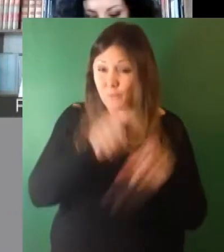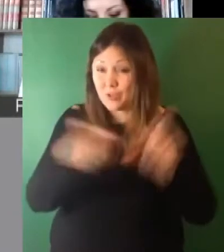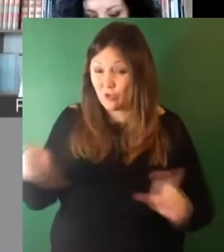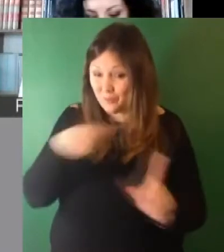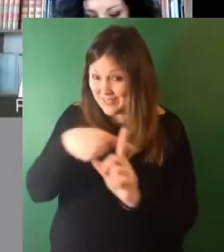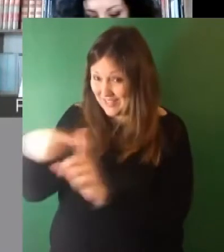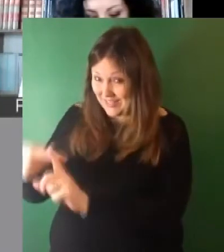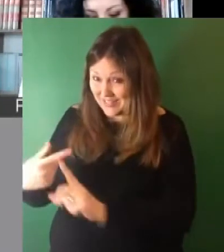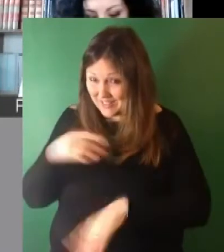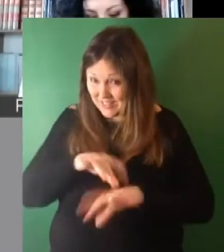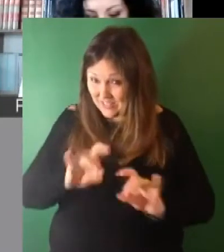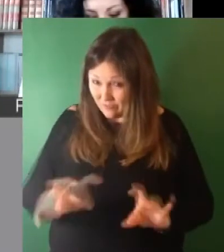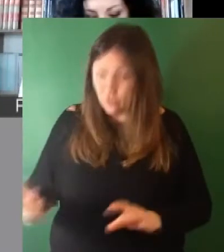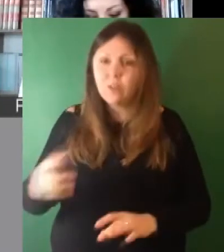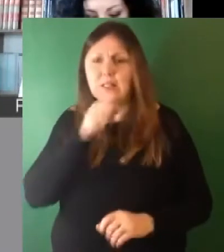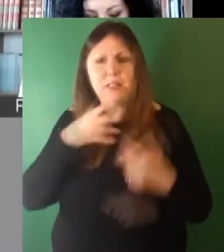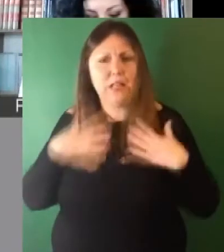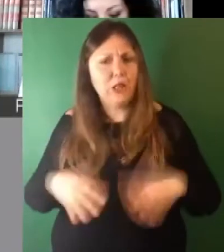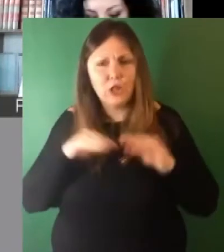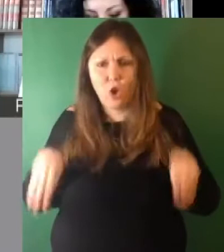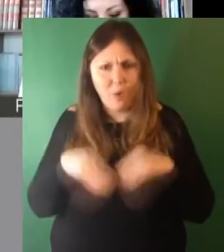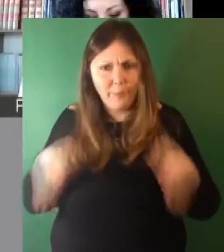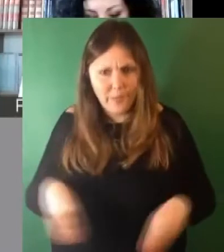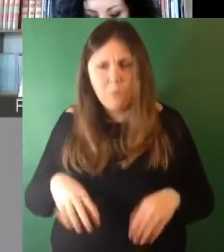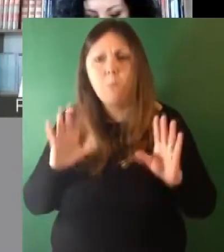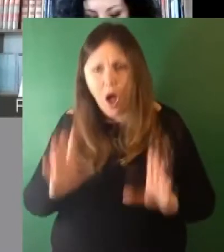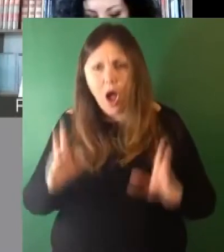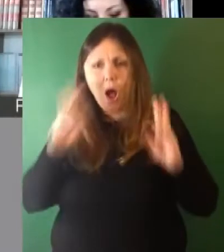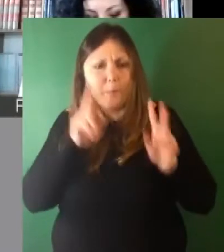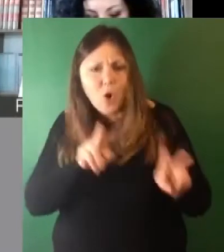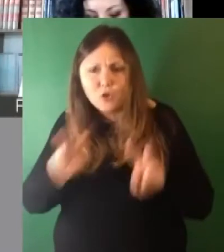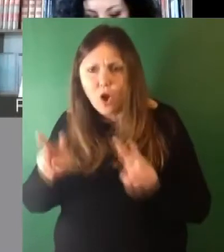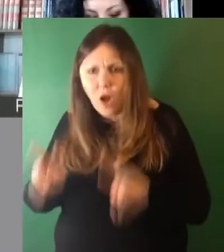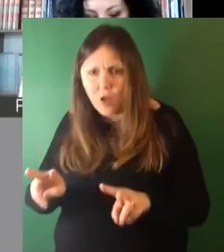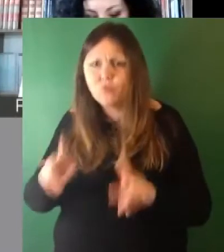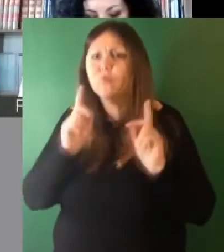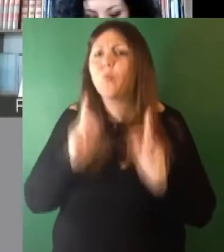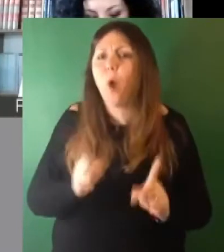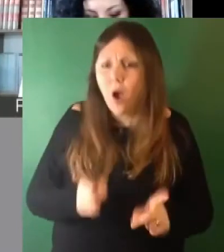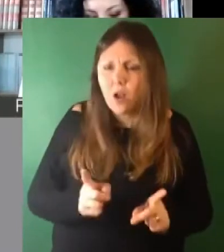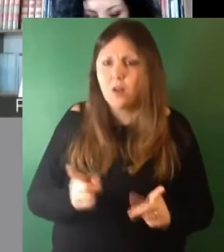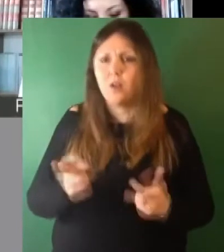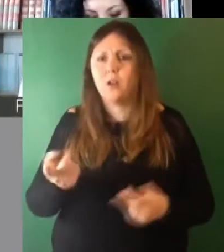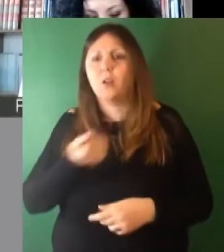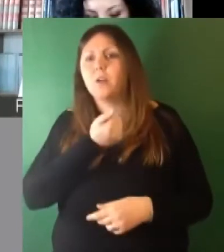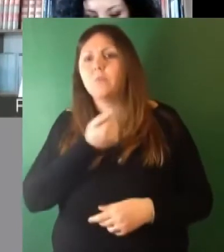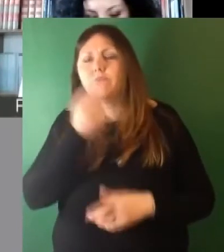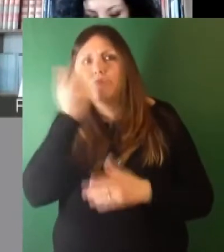asintomatici, quindi anche chi non presenta sintomi rientra tra i monitorati. In quali casi? Con quali criteri vengono effettuati i